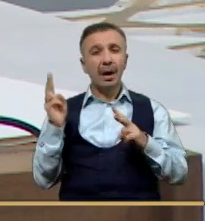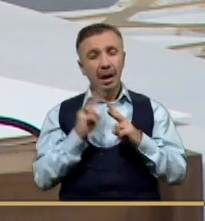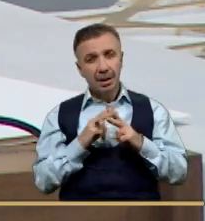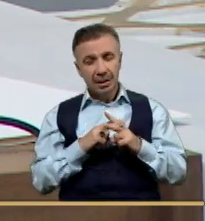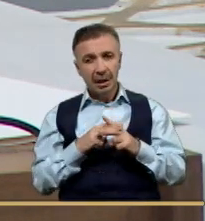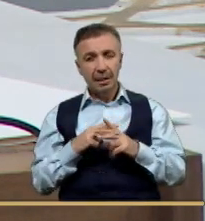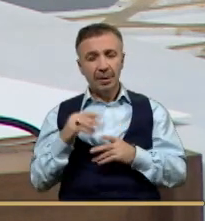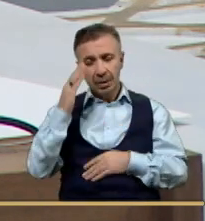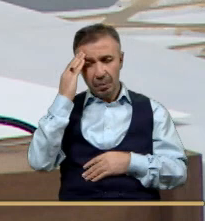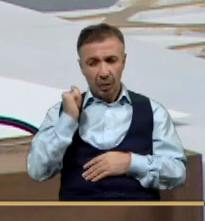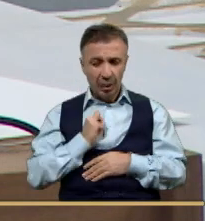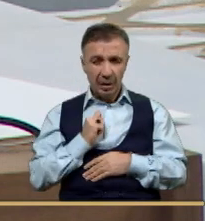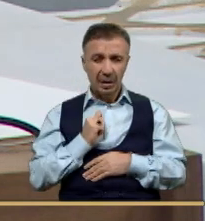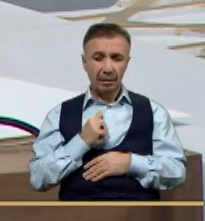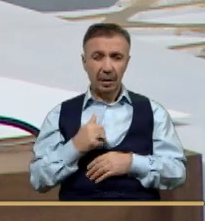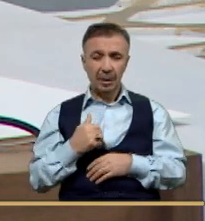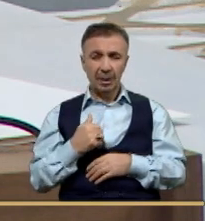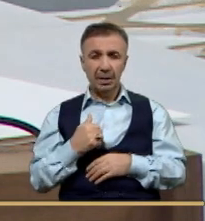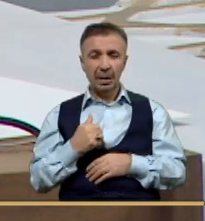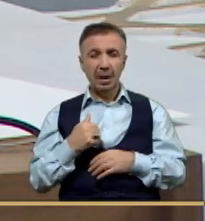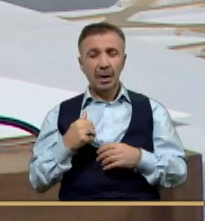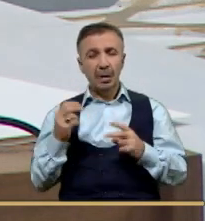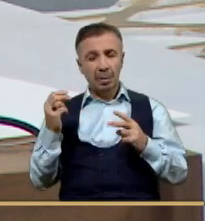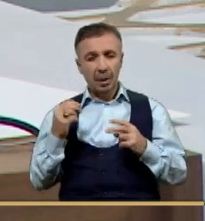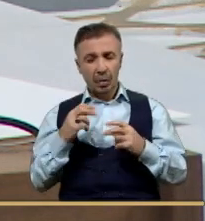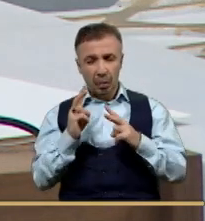güvenlik güçlerimiz ölür, onların sayıları artar.